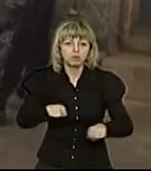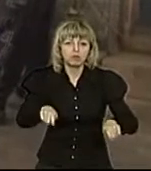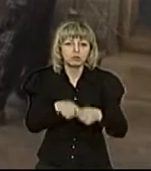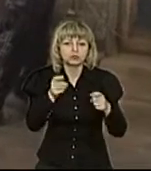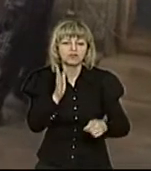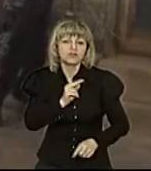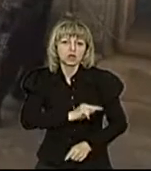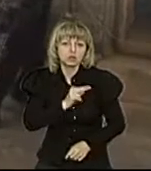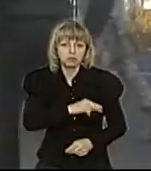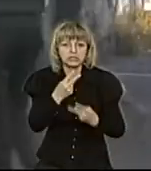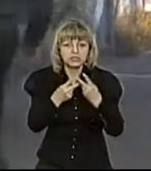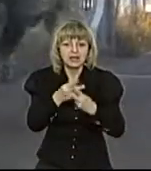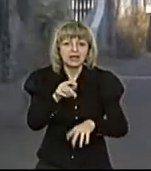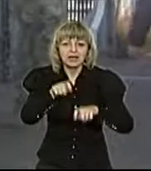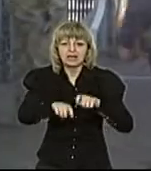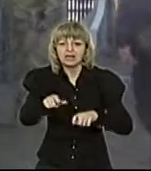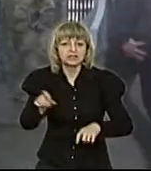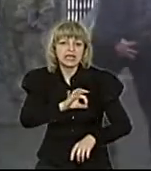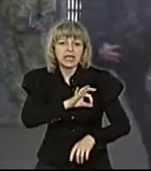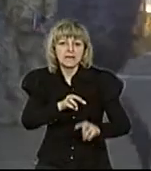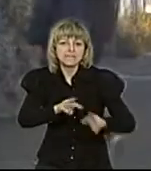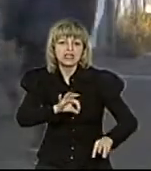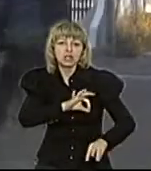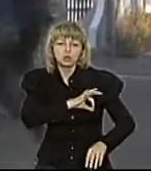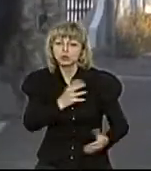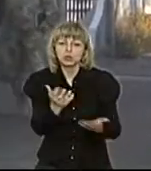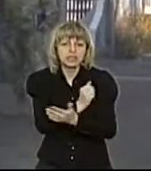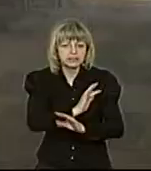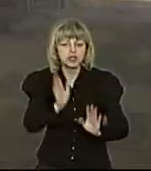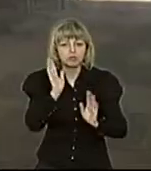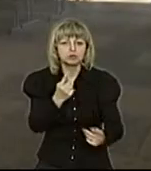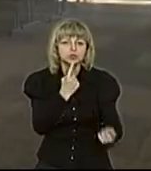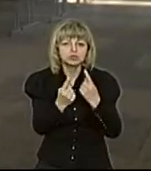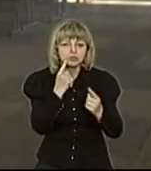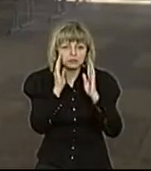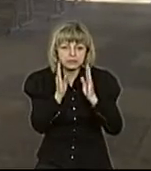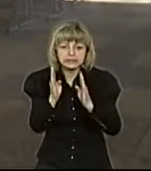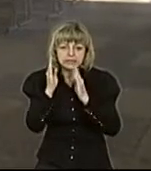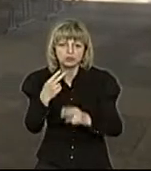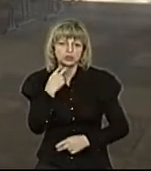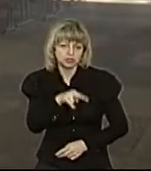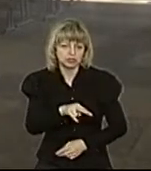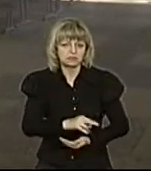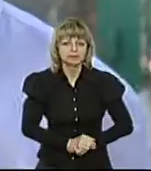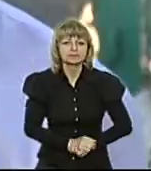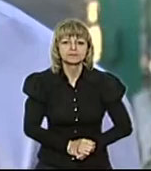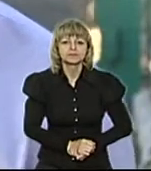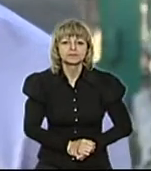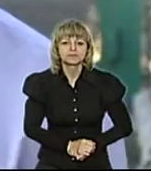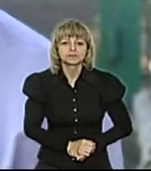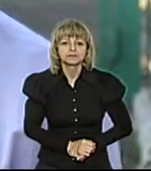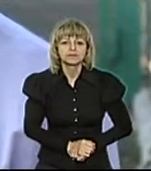роботі Маневицької колонії ревізори з Мін'юсту не знайшли. Каже, що буде спілкуватися із засудженими сам на сам. Під